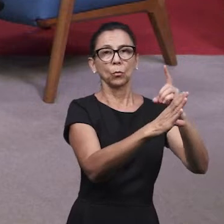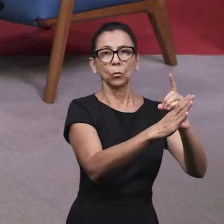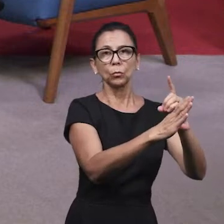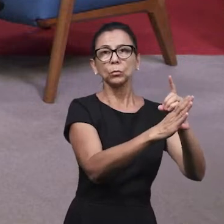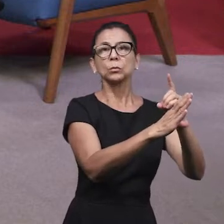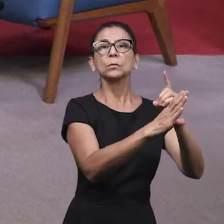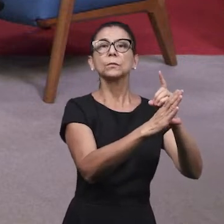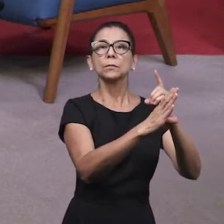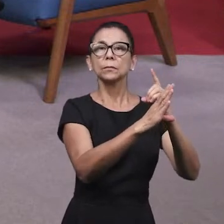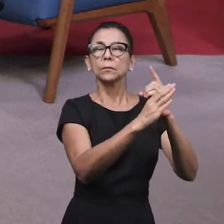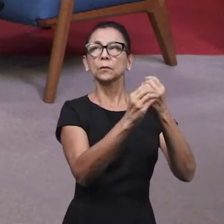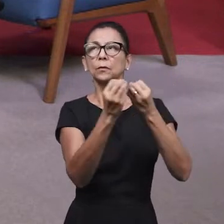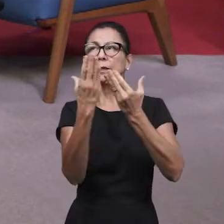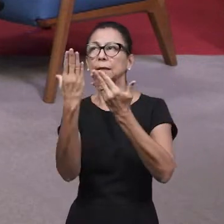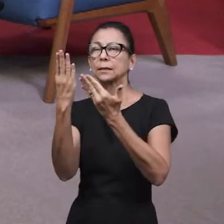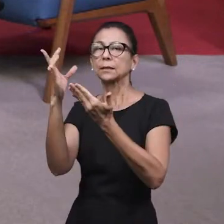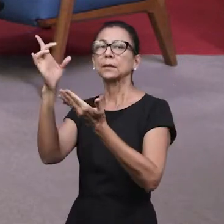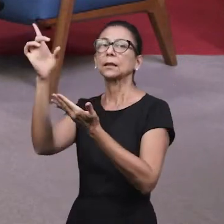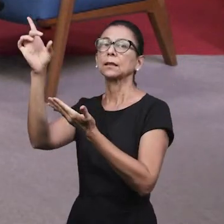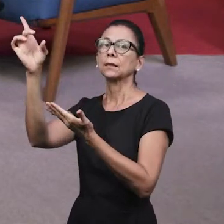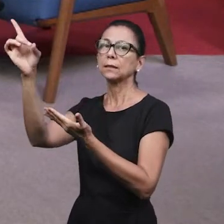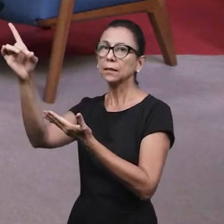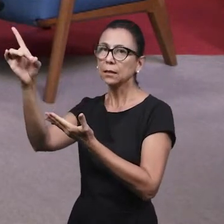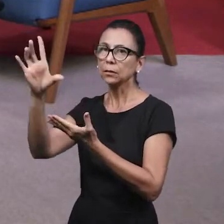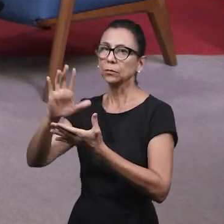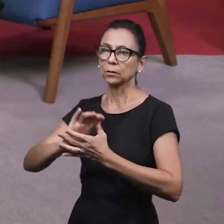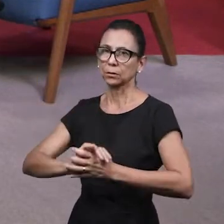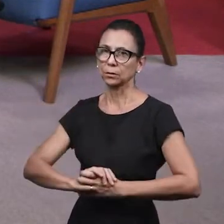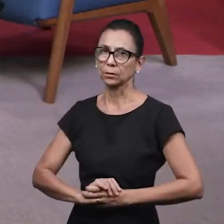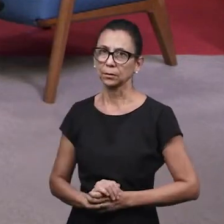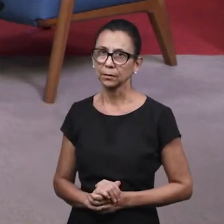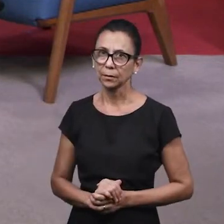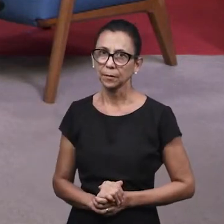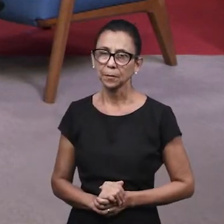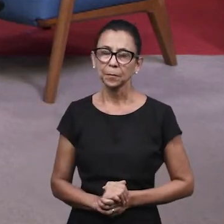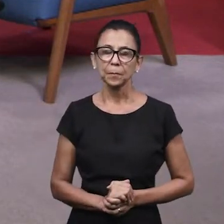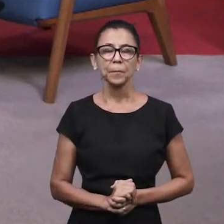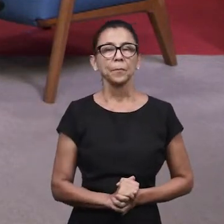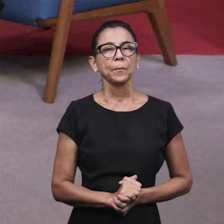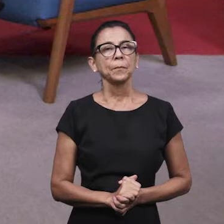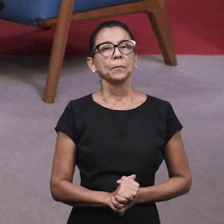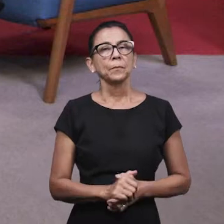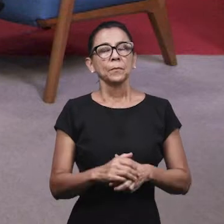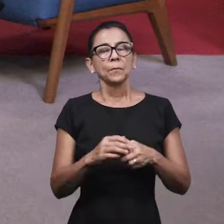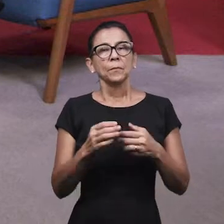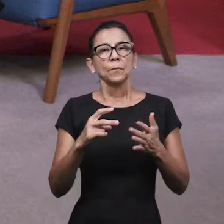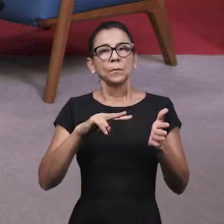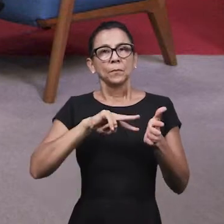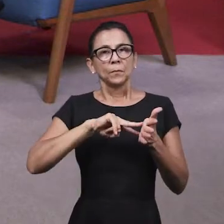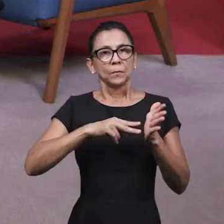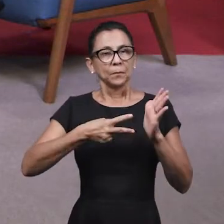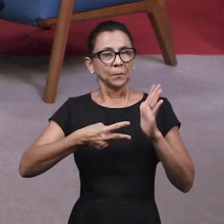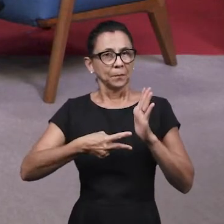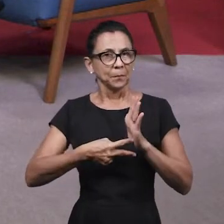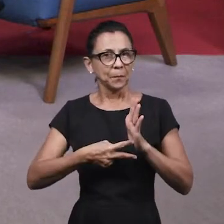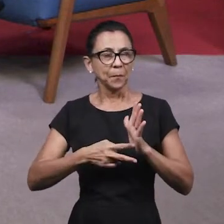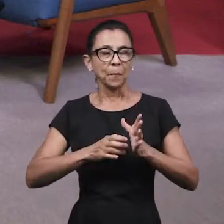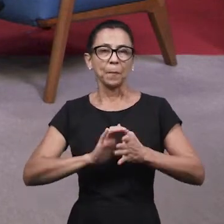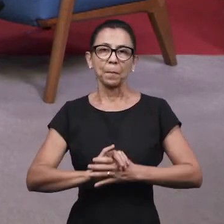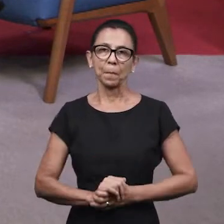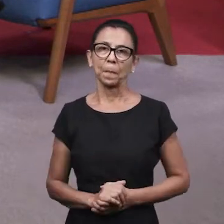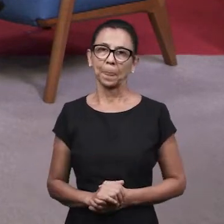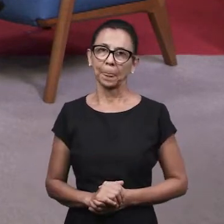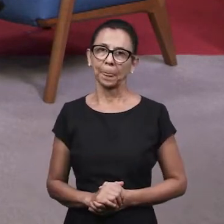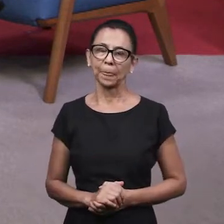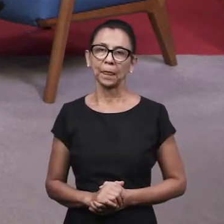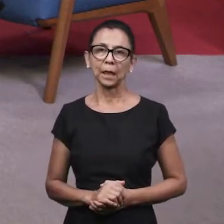sans la reconnaissance et la vie dans la mort et résurrection de Jésus, sans cette valeur, il n'existe